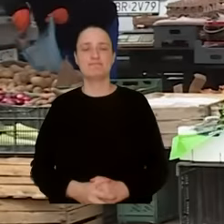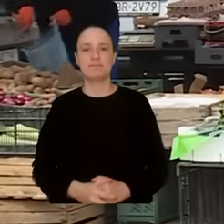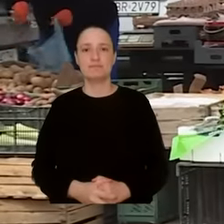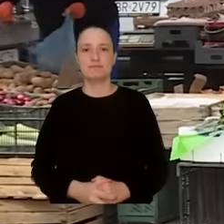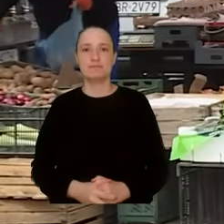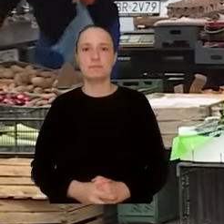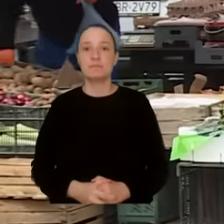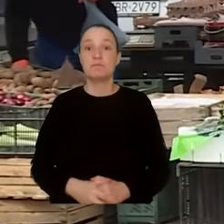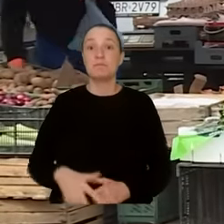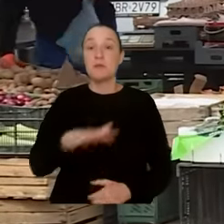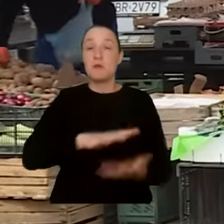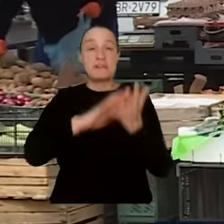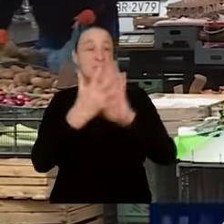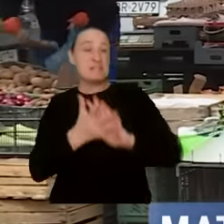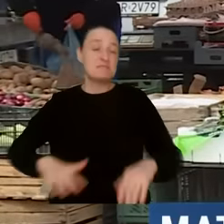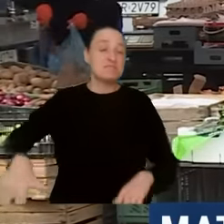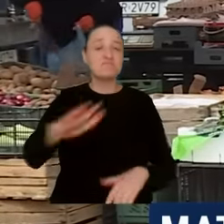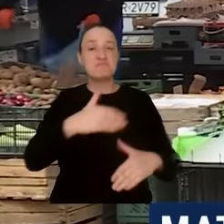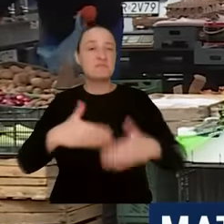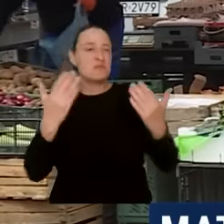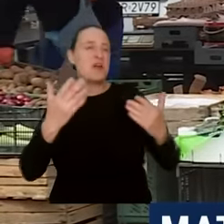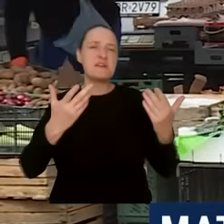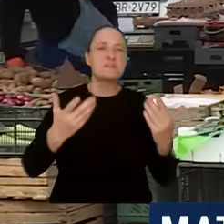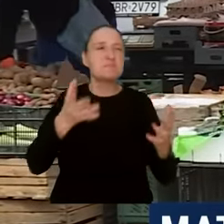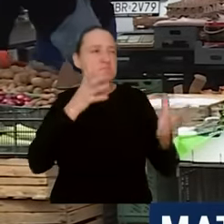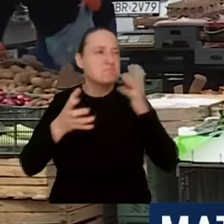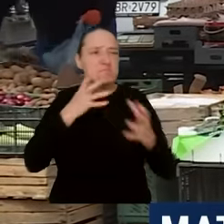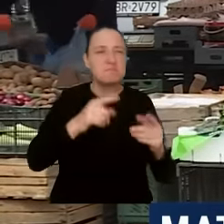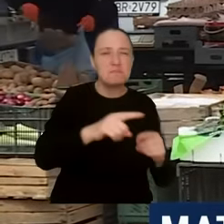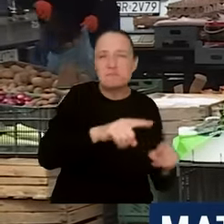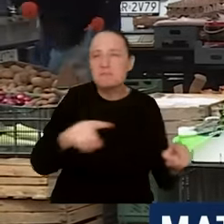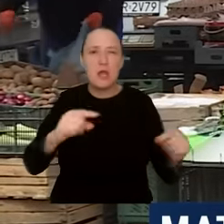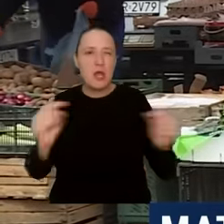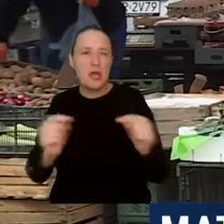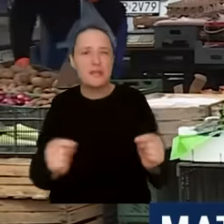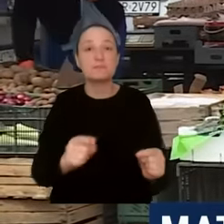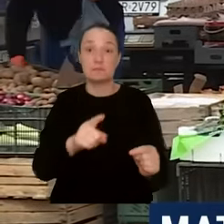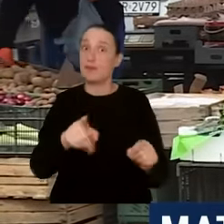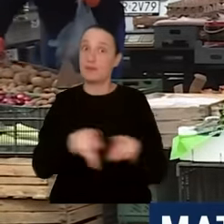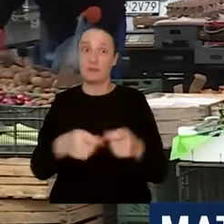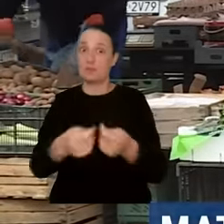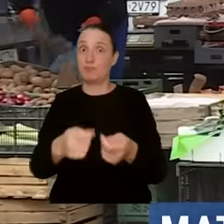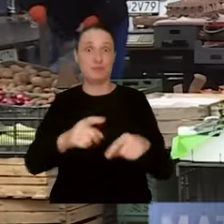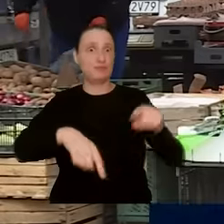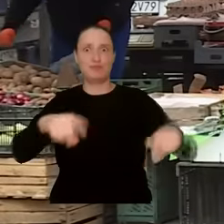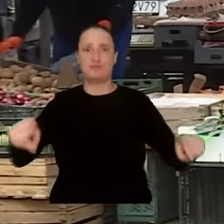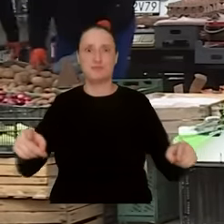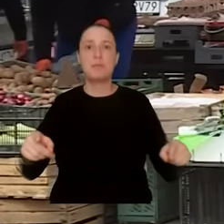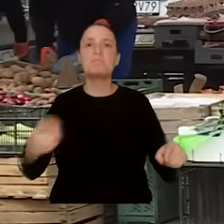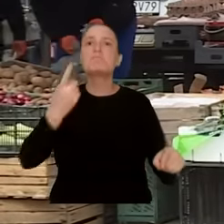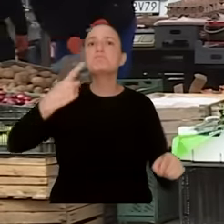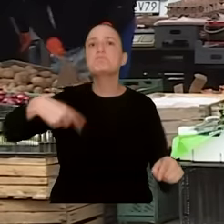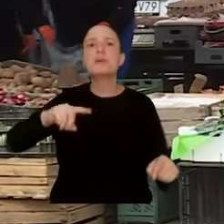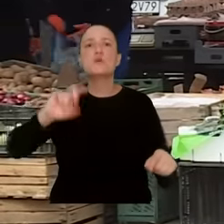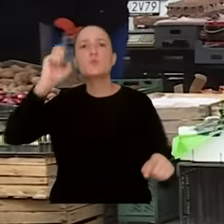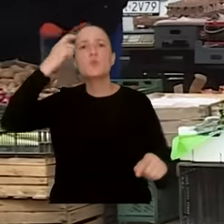Na straganie w dzień targowy bardzo różne słyszy się rozmowy. Różne też sprzedaje się towary. My dziś chcemy otoczyć